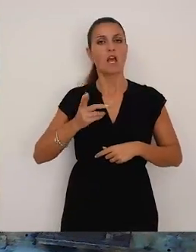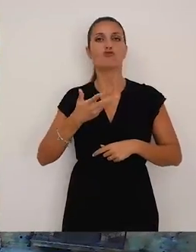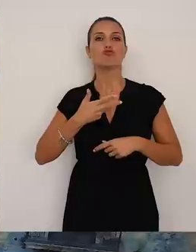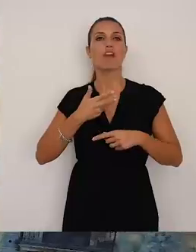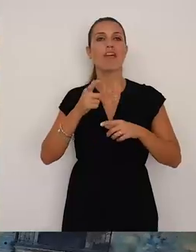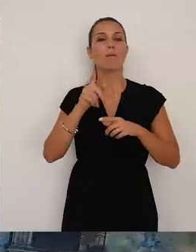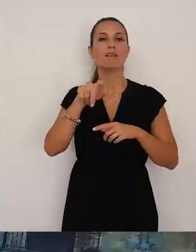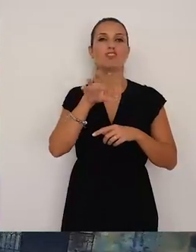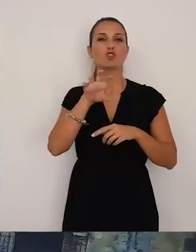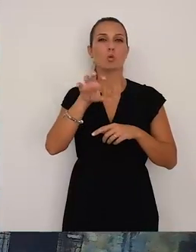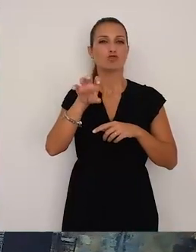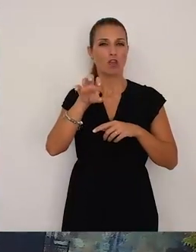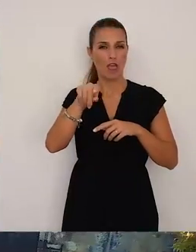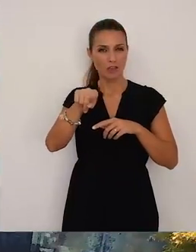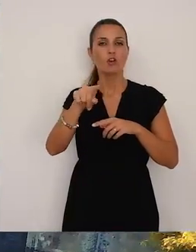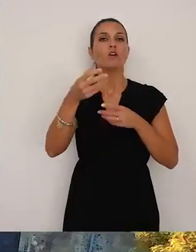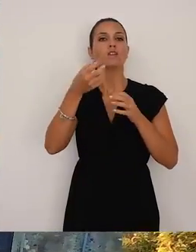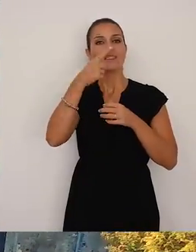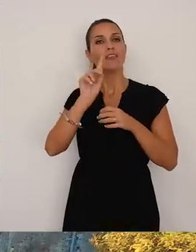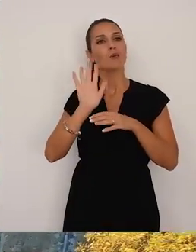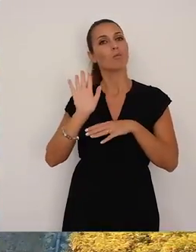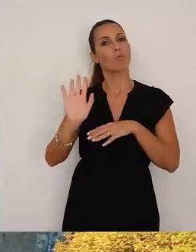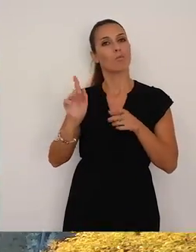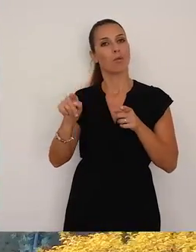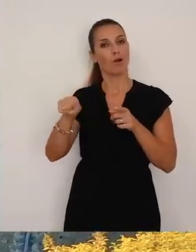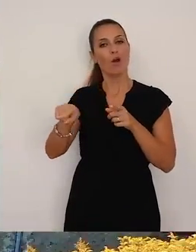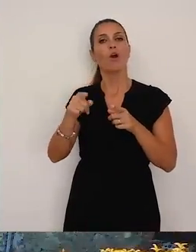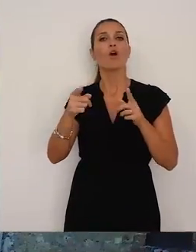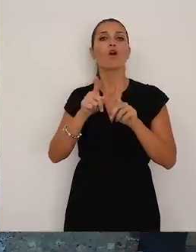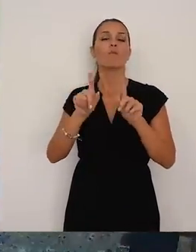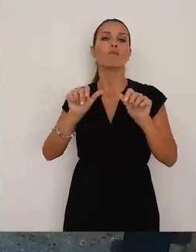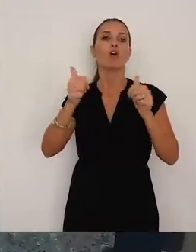cinquecenteschi di natura architettonica militaresca.